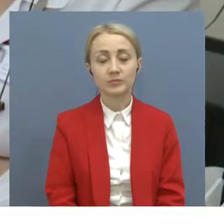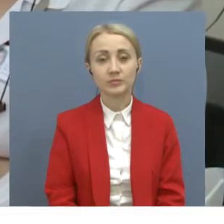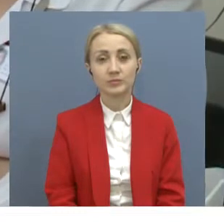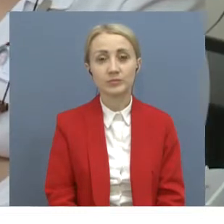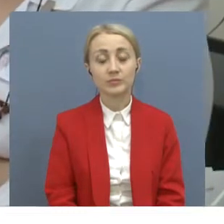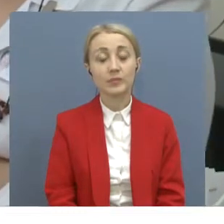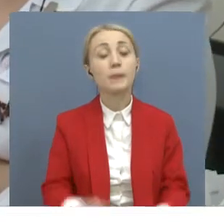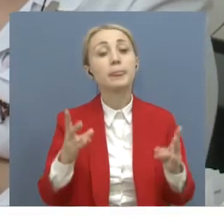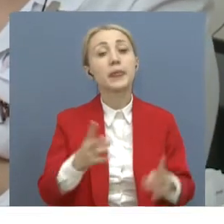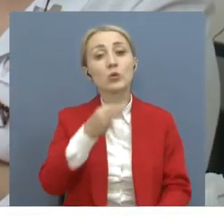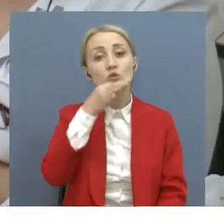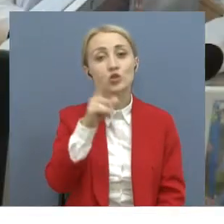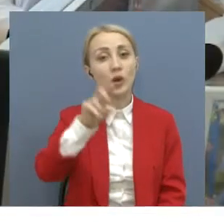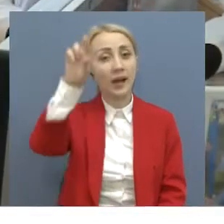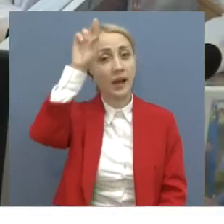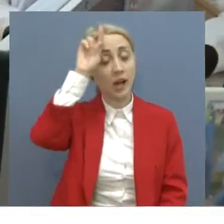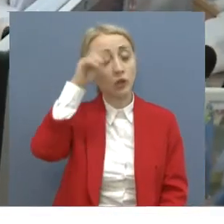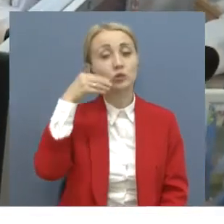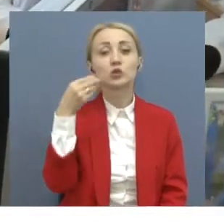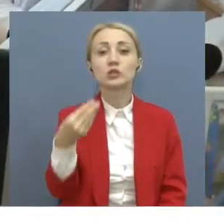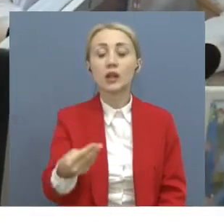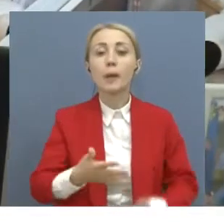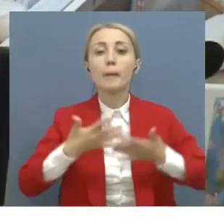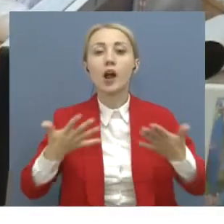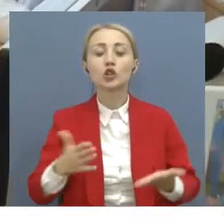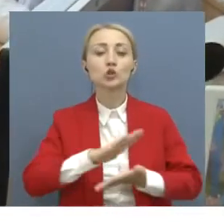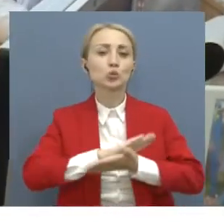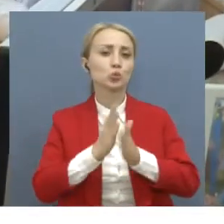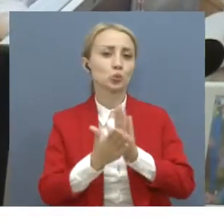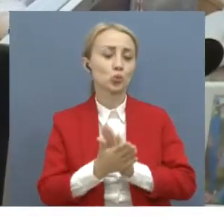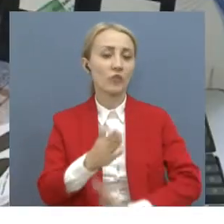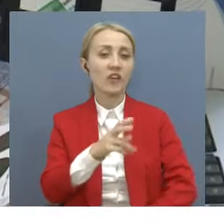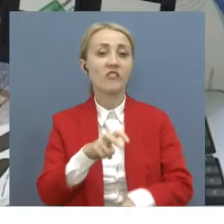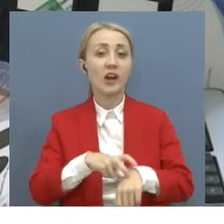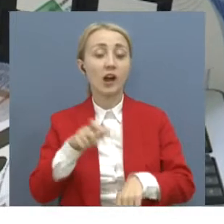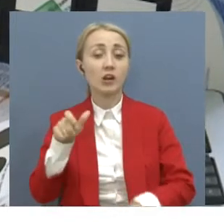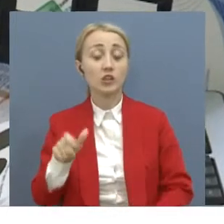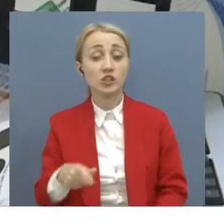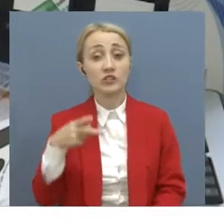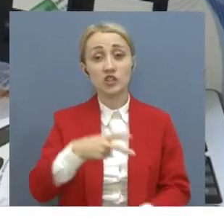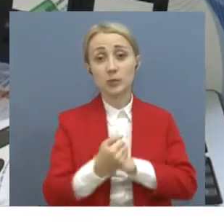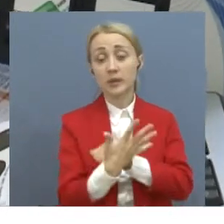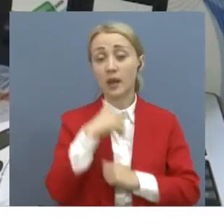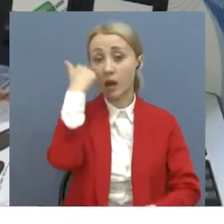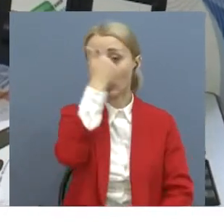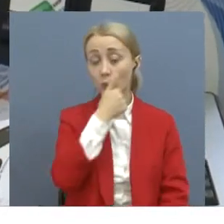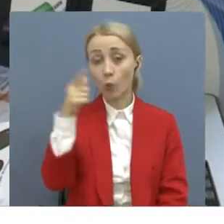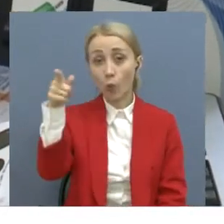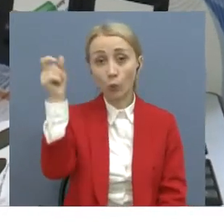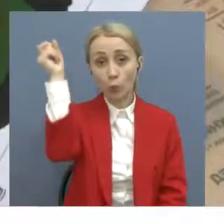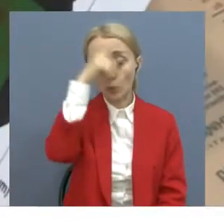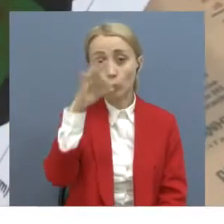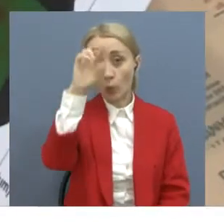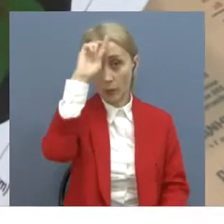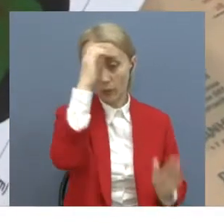Айта кетейік, дәрігерлерге мемлекет тарапынан барынша жағдай жасалуда. 2015 жылы жас маман мемлекеттік бағдарламаның шарапатын көріп,